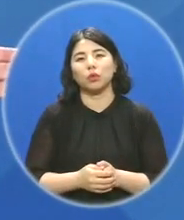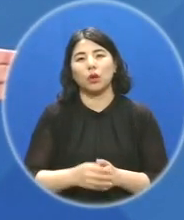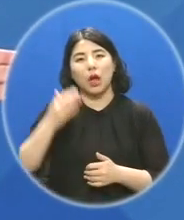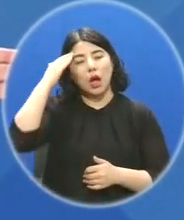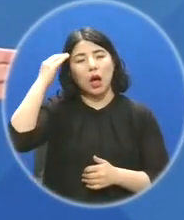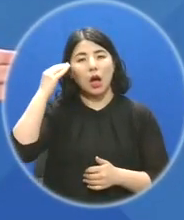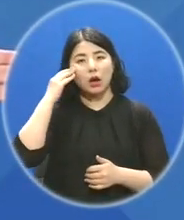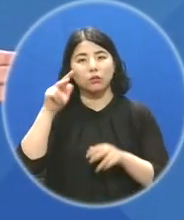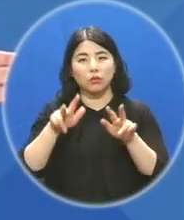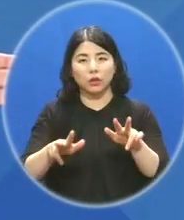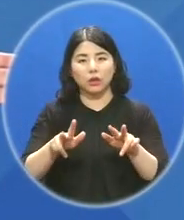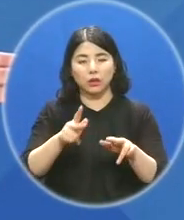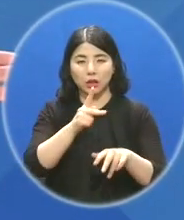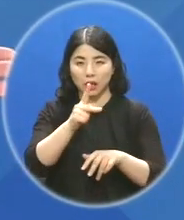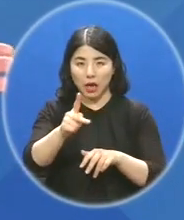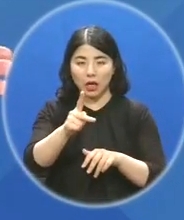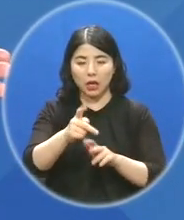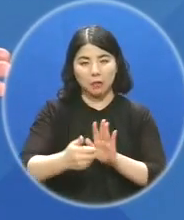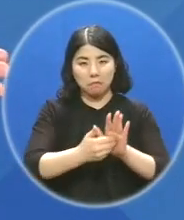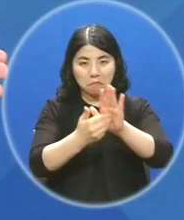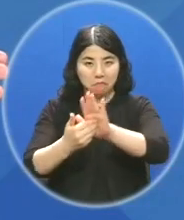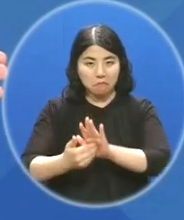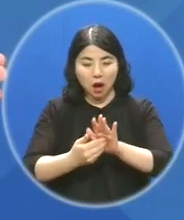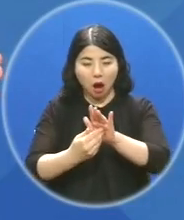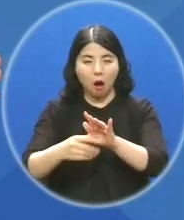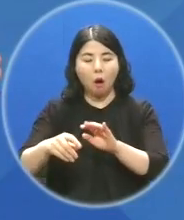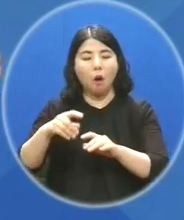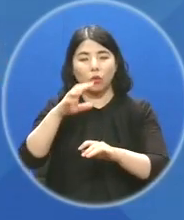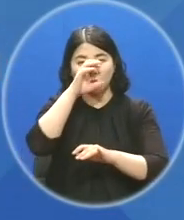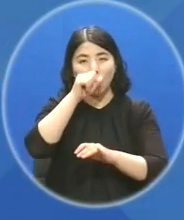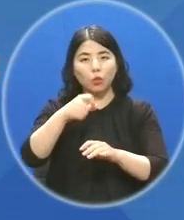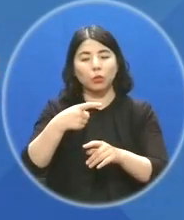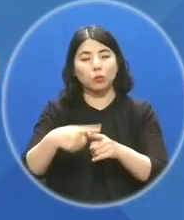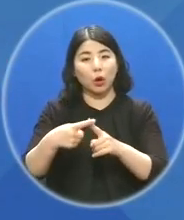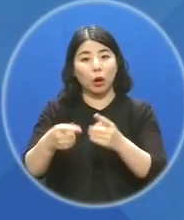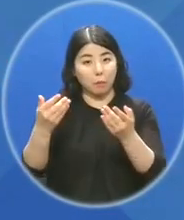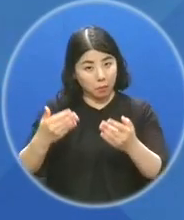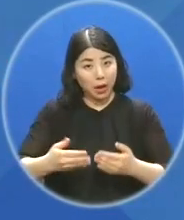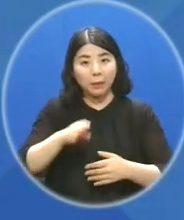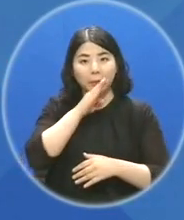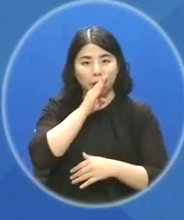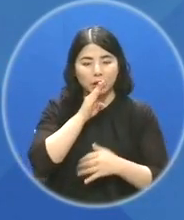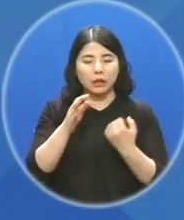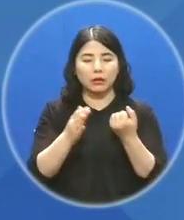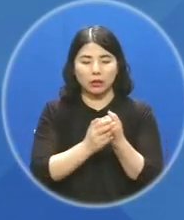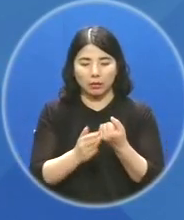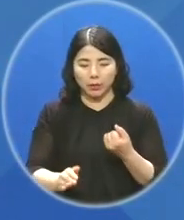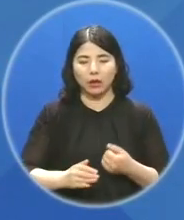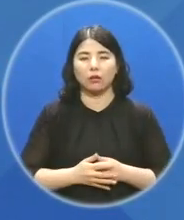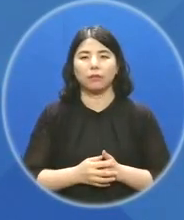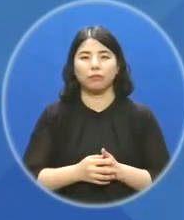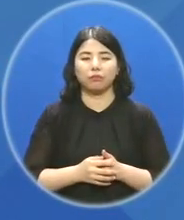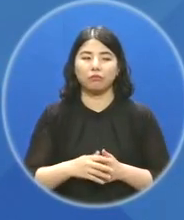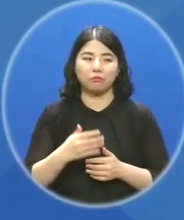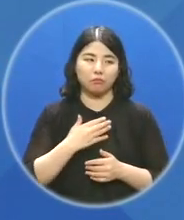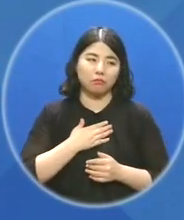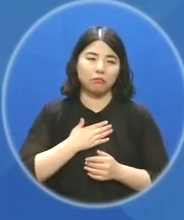지금 K-방역이 두드러지게 이 긍정적 평가를 받는 부분도 그 점 아닙니까? 그래서